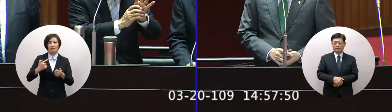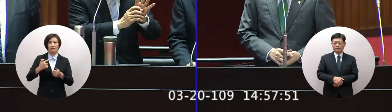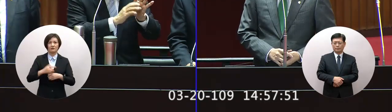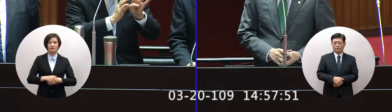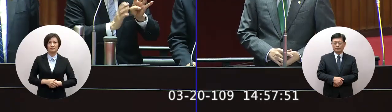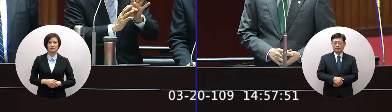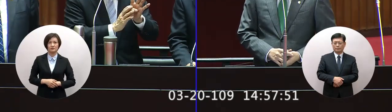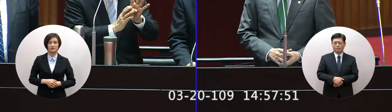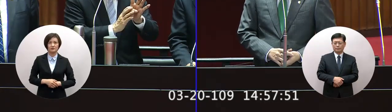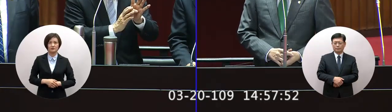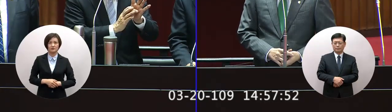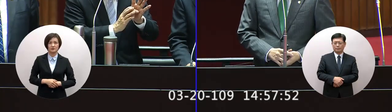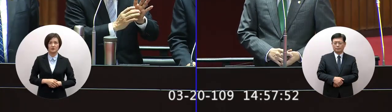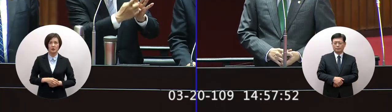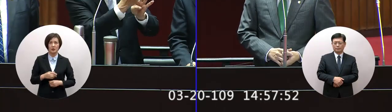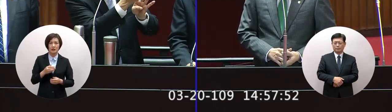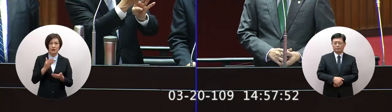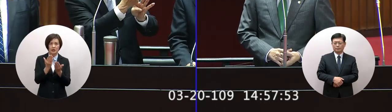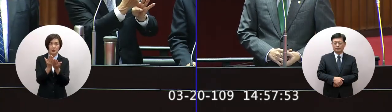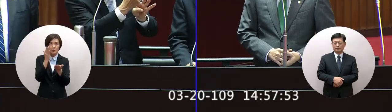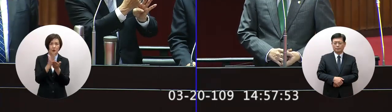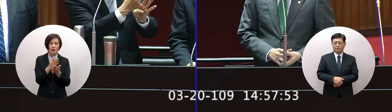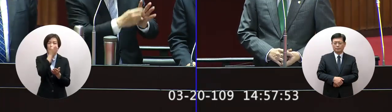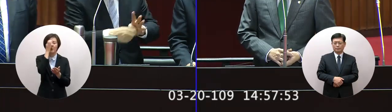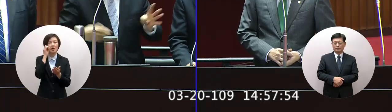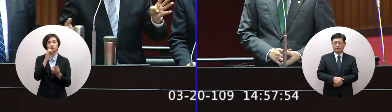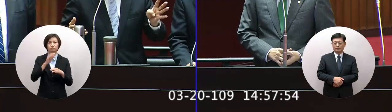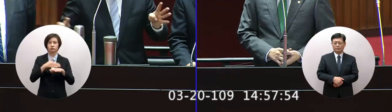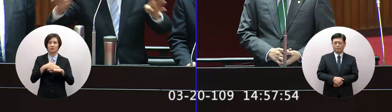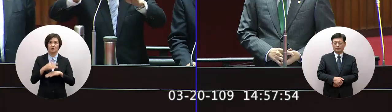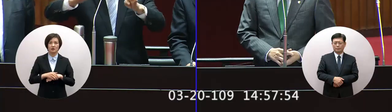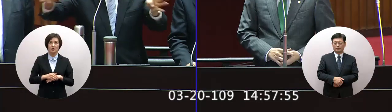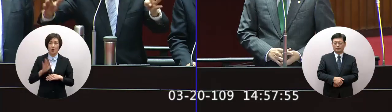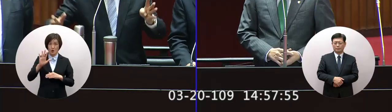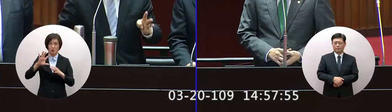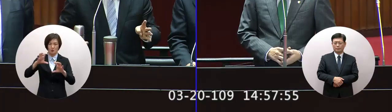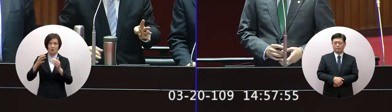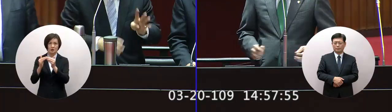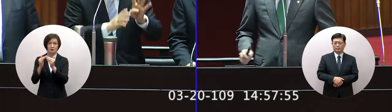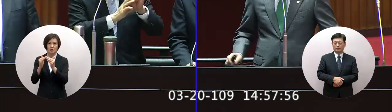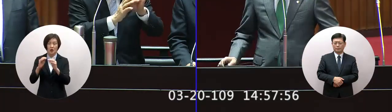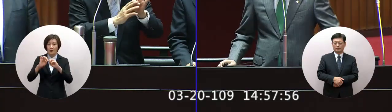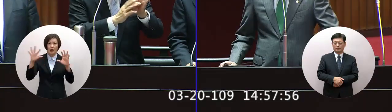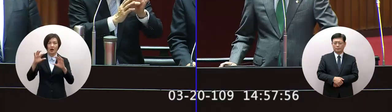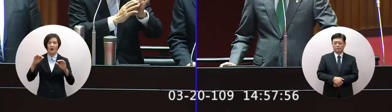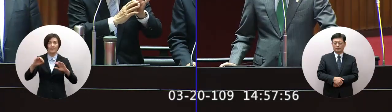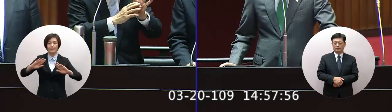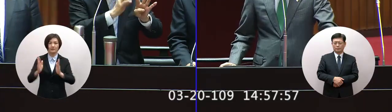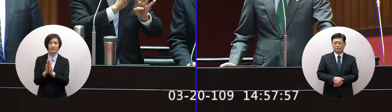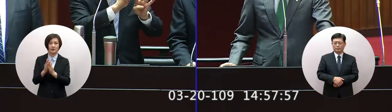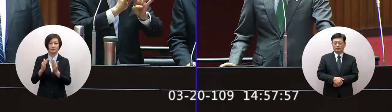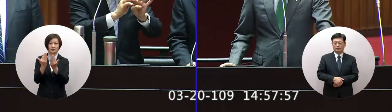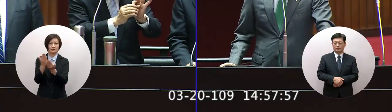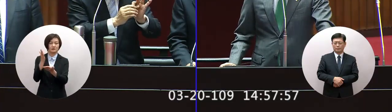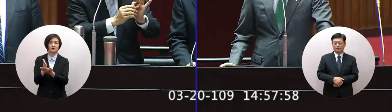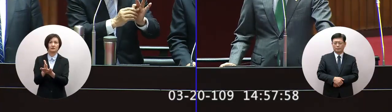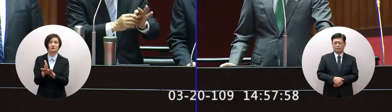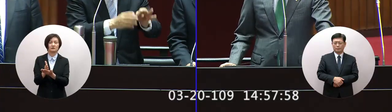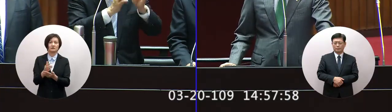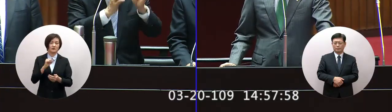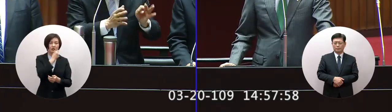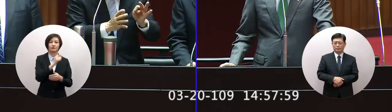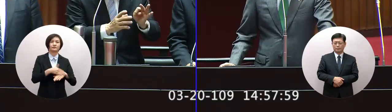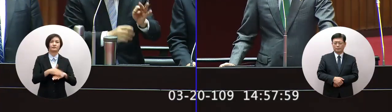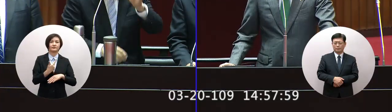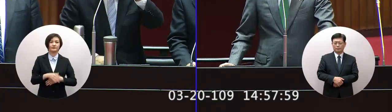所以我们不轻率停课。我们看有些国家一发布就全国停课，我们没有这样。第二一个